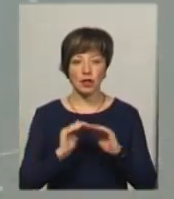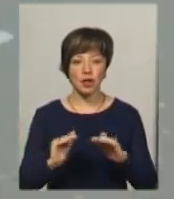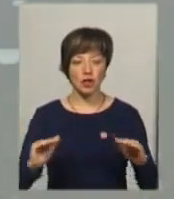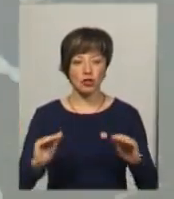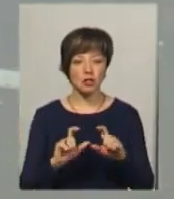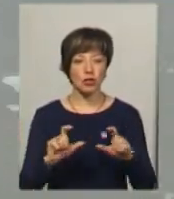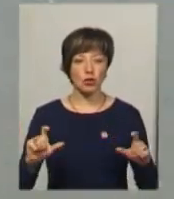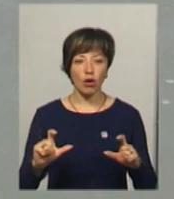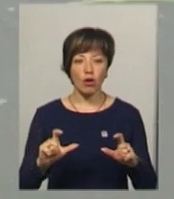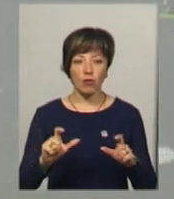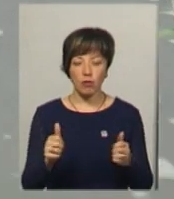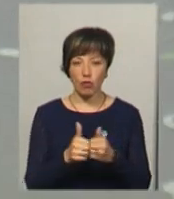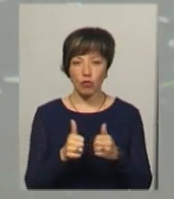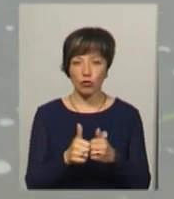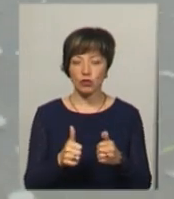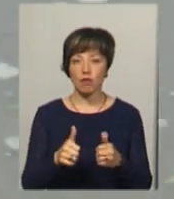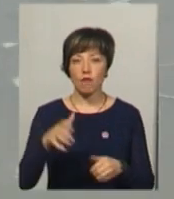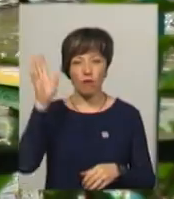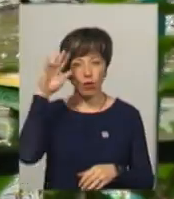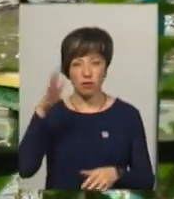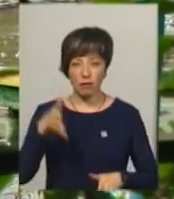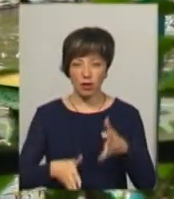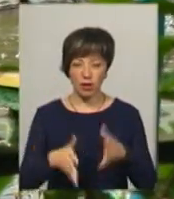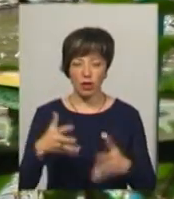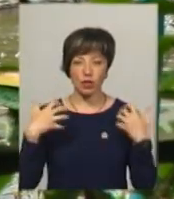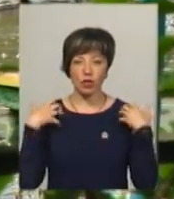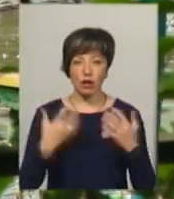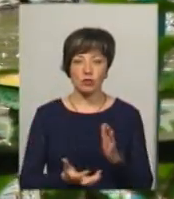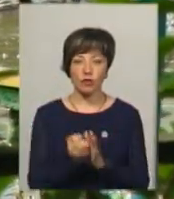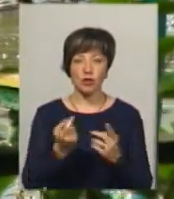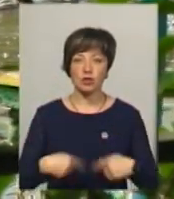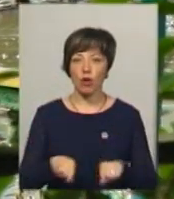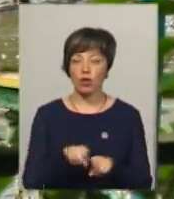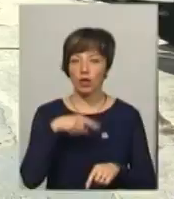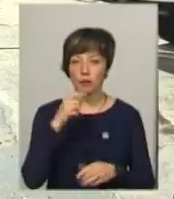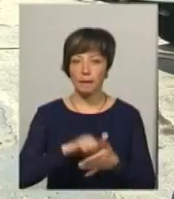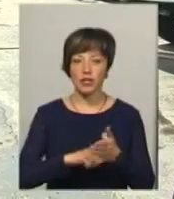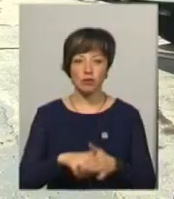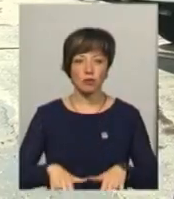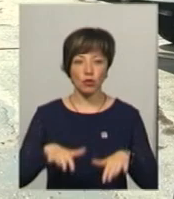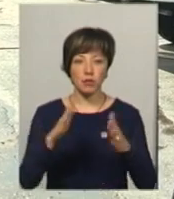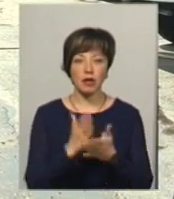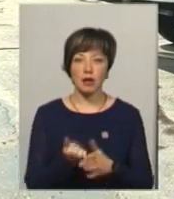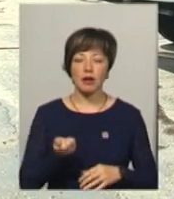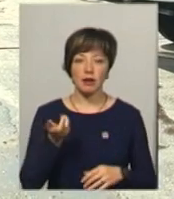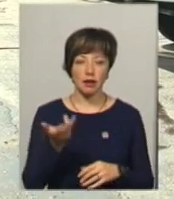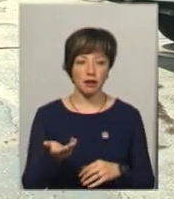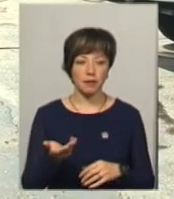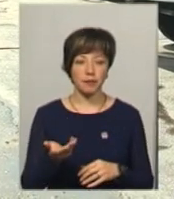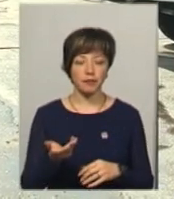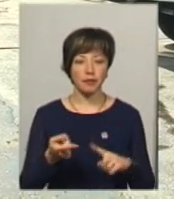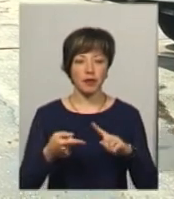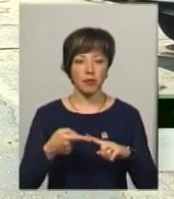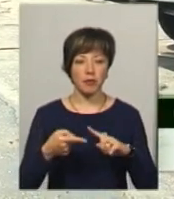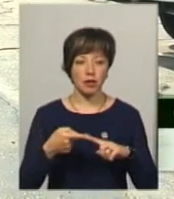поруч у воді та багні. Начальник першого державно-пожежно-рятувального загону Олександр Свірчук каже, причин підтоплення є кілька. Це виникло